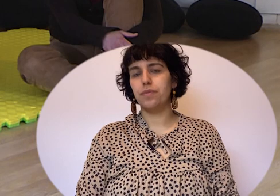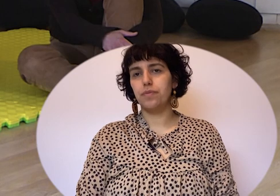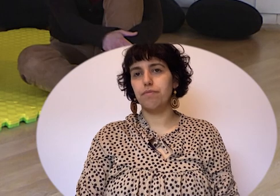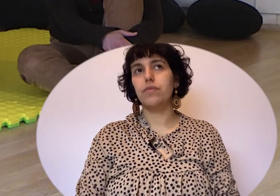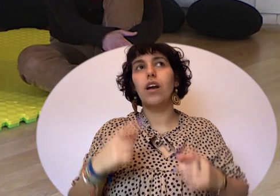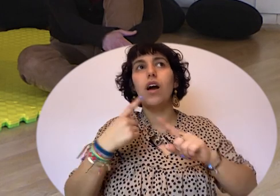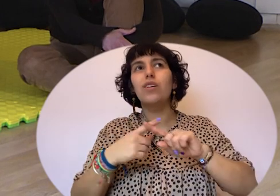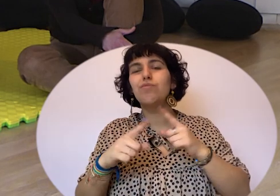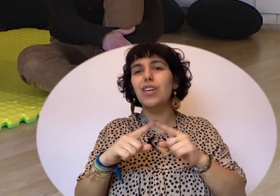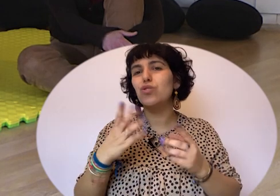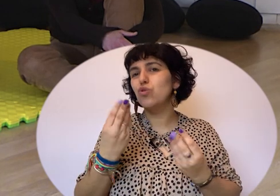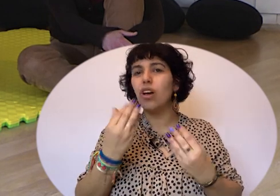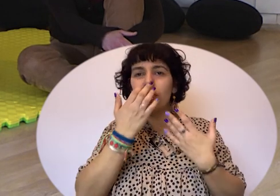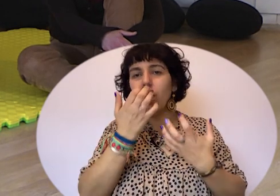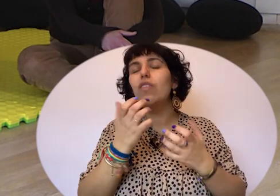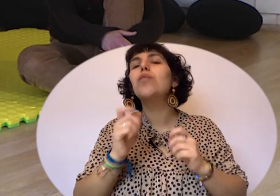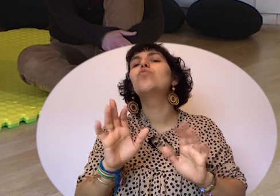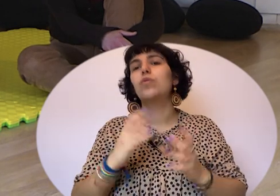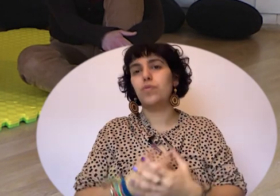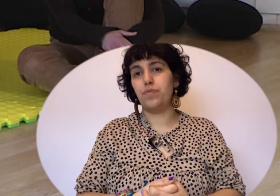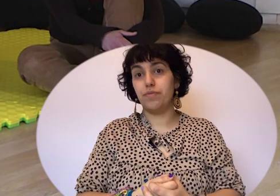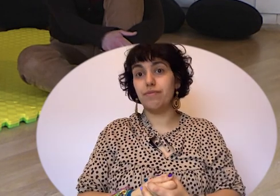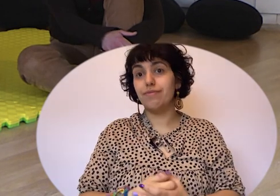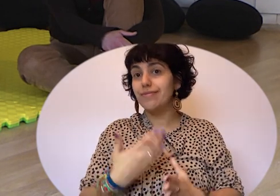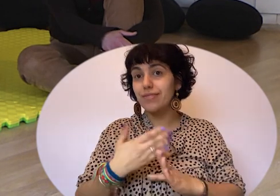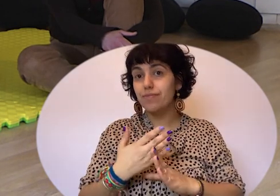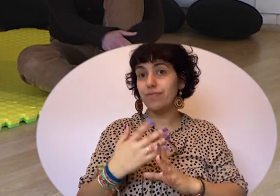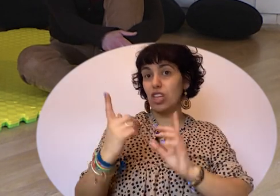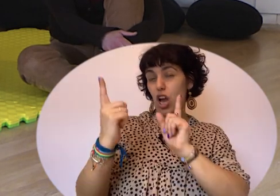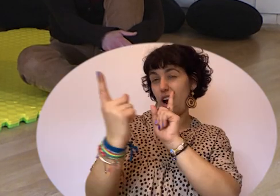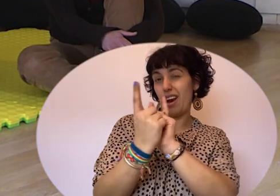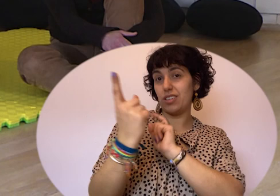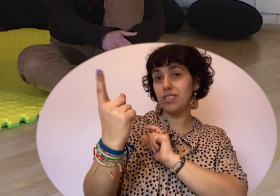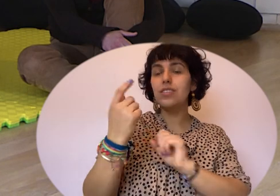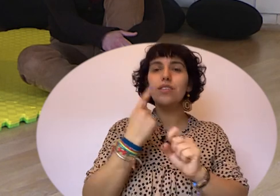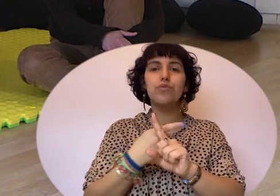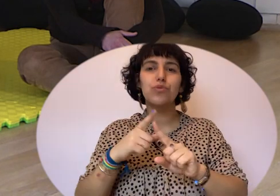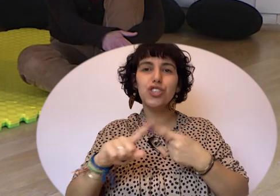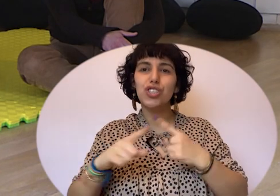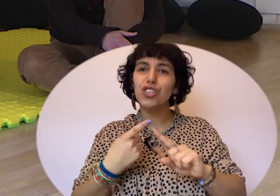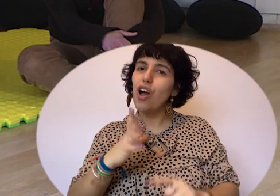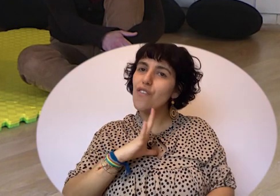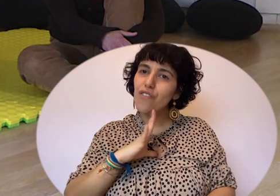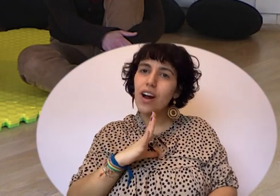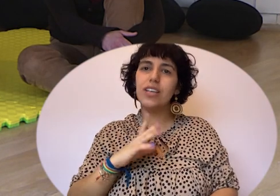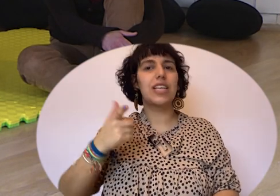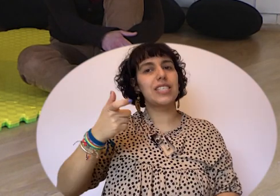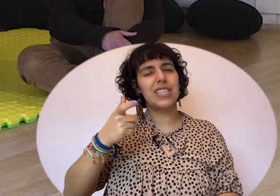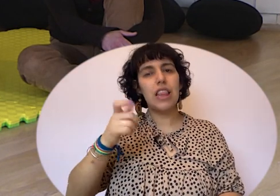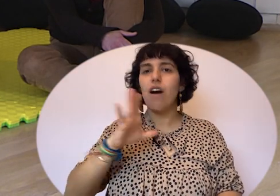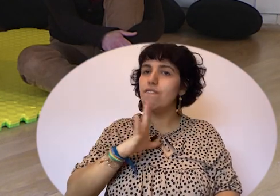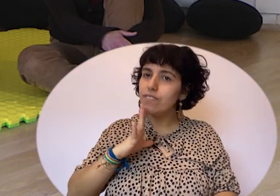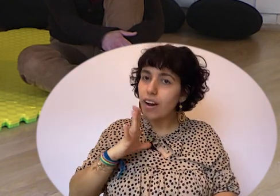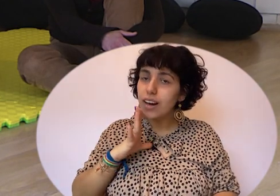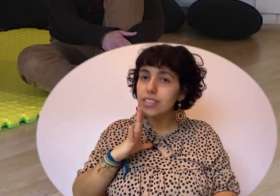bu biz bunları kullanmak faydalı diğer açıdan da hani demiştik en başında bıçak tavsiye etmiyoruz diye Eğer karşı